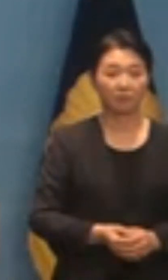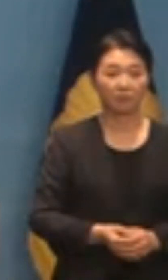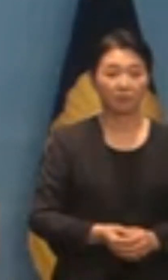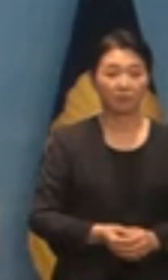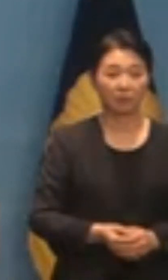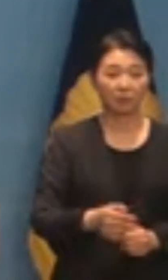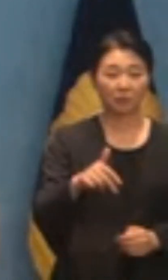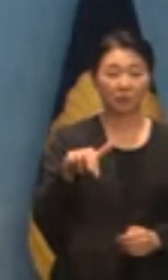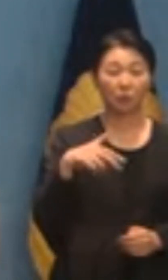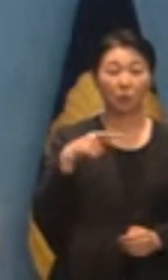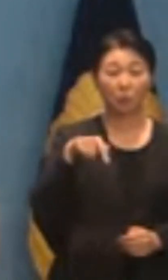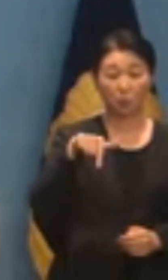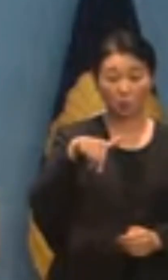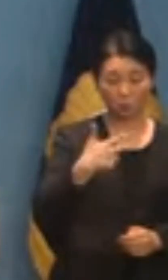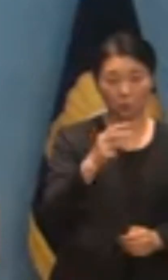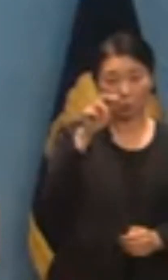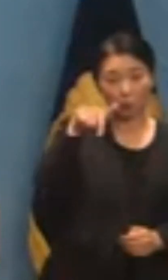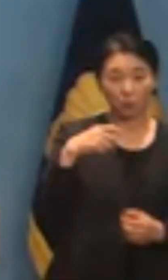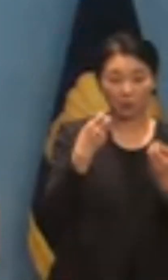조국혁신당의